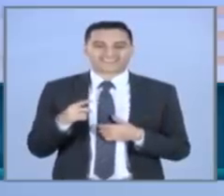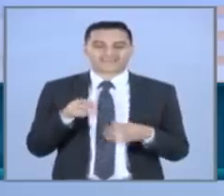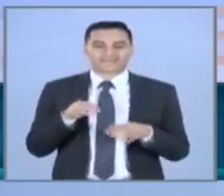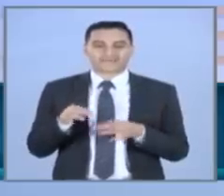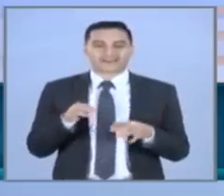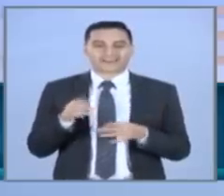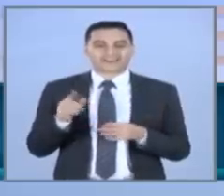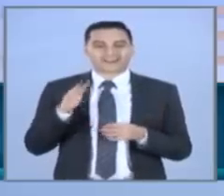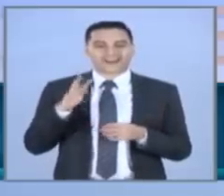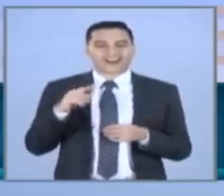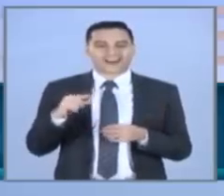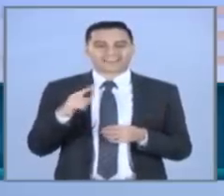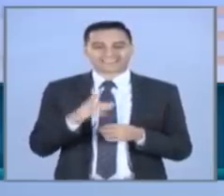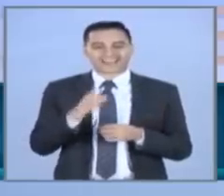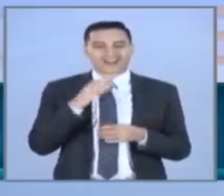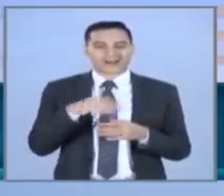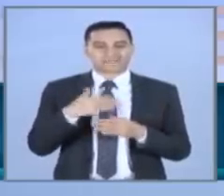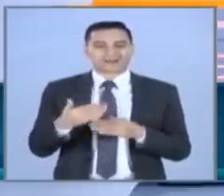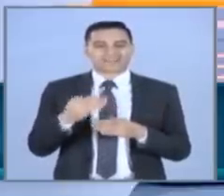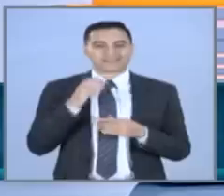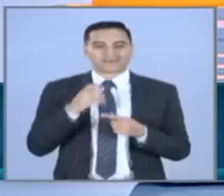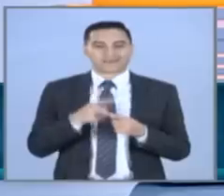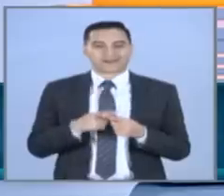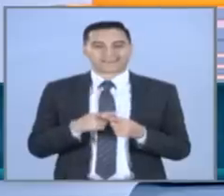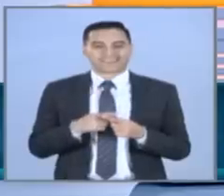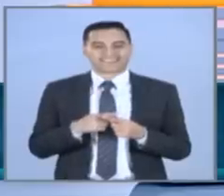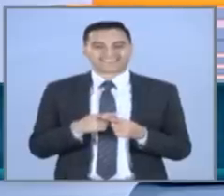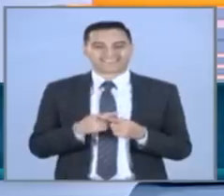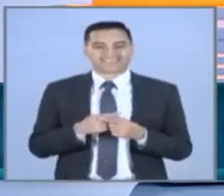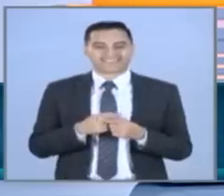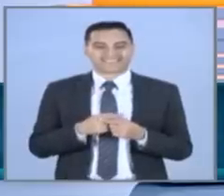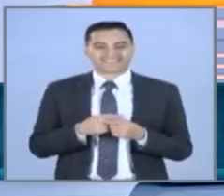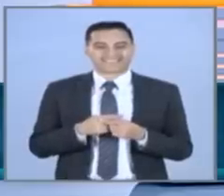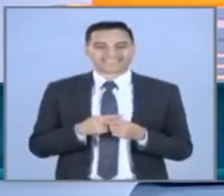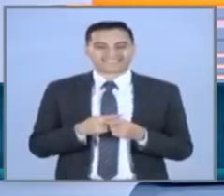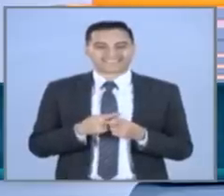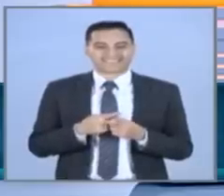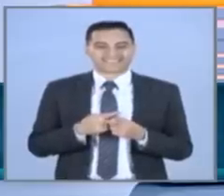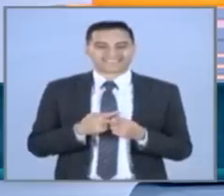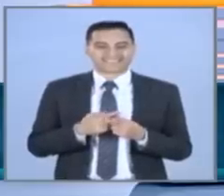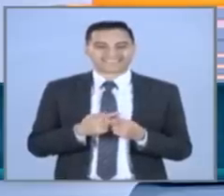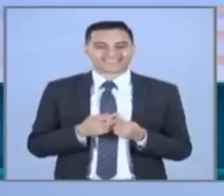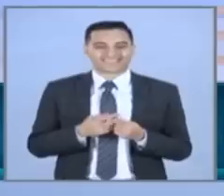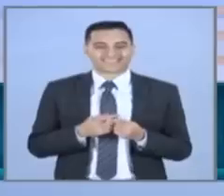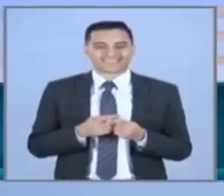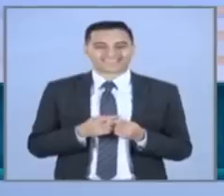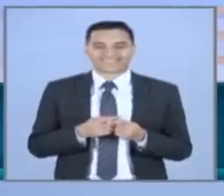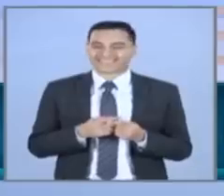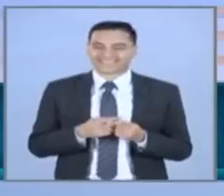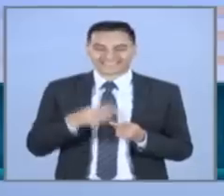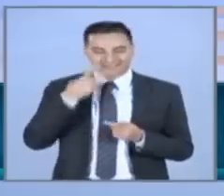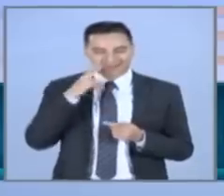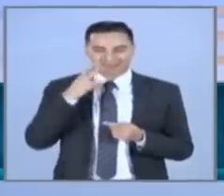باشمهندس رضا. راشد الماجد. أنت كل أسئلة هتجاوبها بعد ما تجاوب غلط. كده صح. لا طب أعمل إيه بقى؟ هي ما مدام